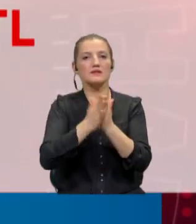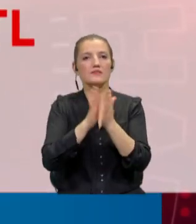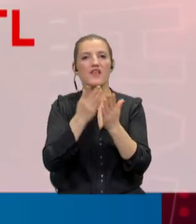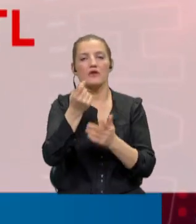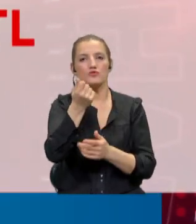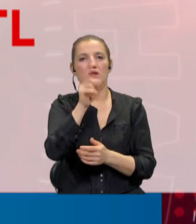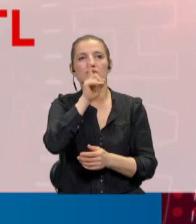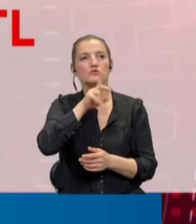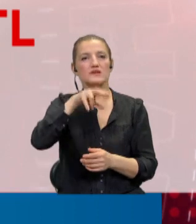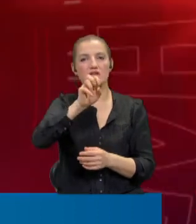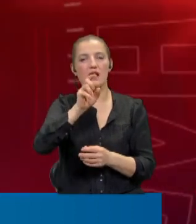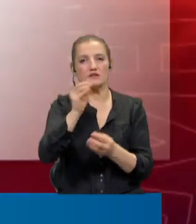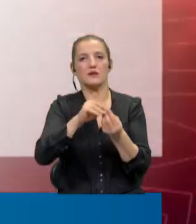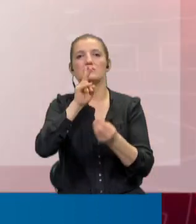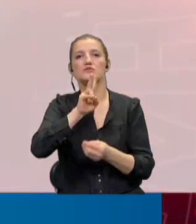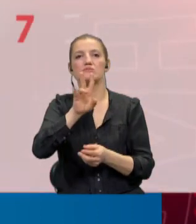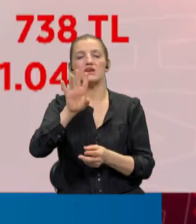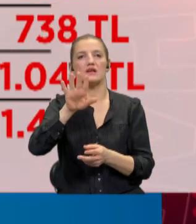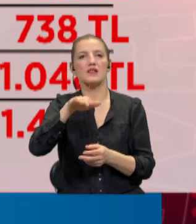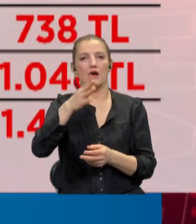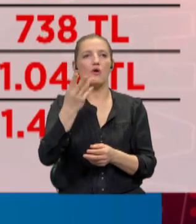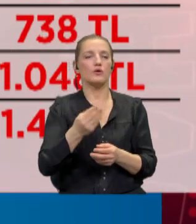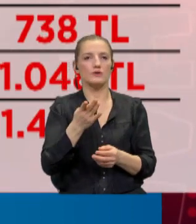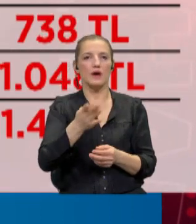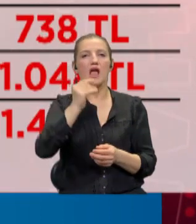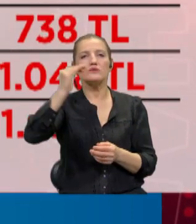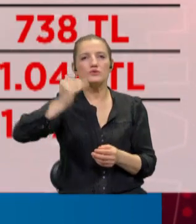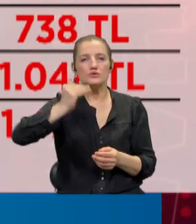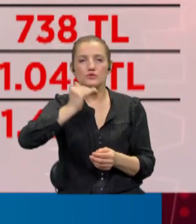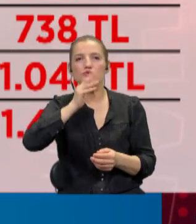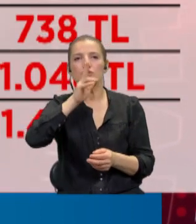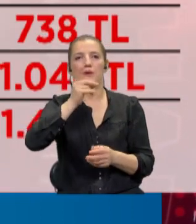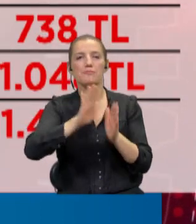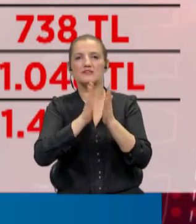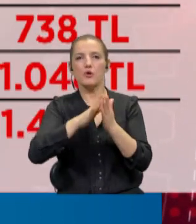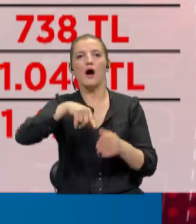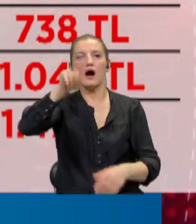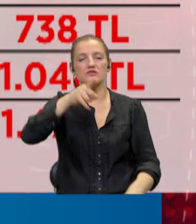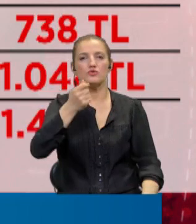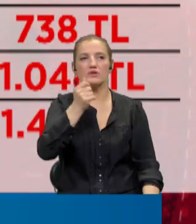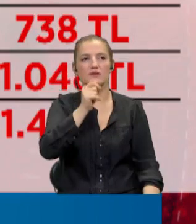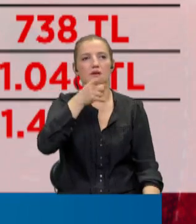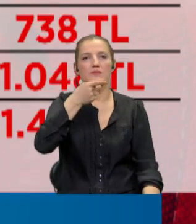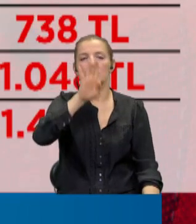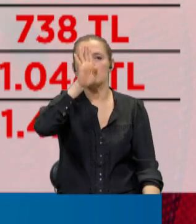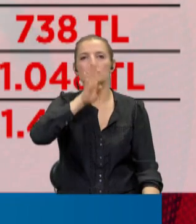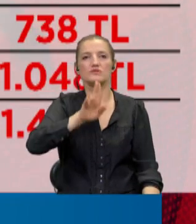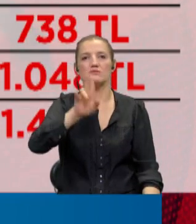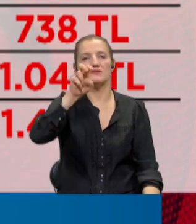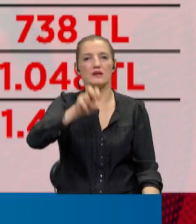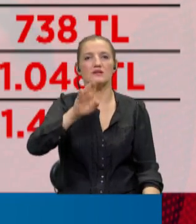defter ücreti 225 liraya çıktı en düşük pasaport harcı 309 liraya en yüksek harç ücreti ise